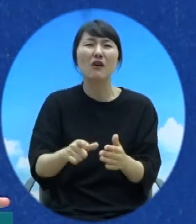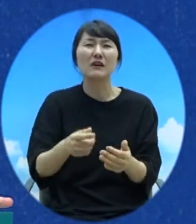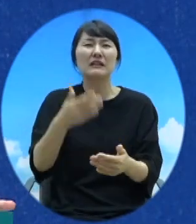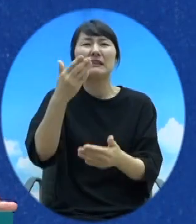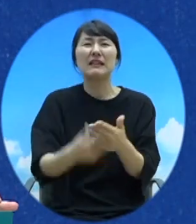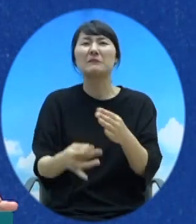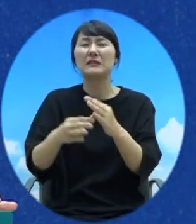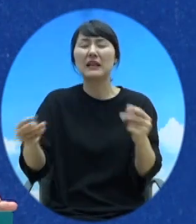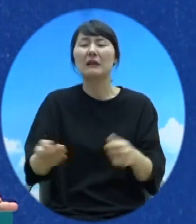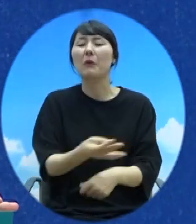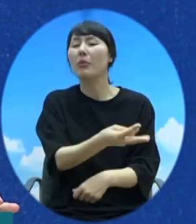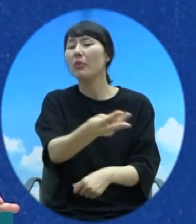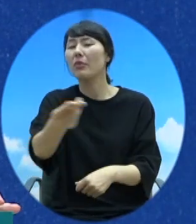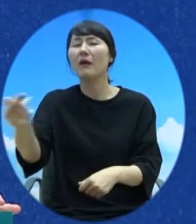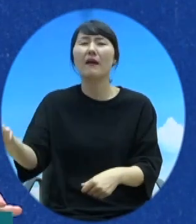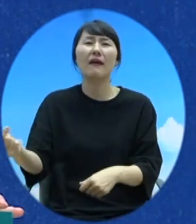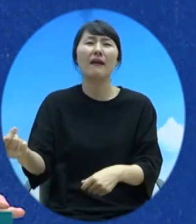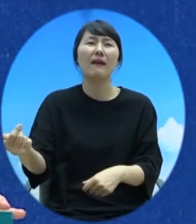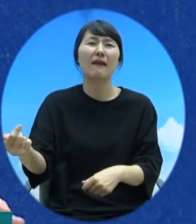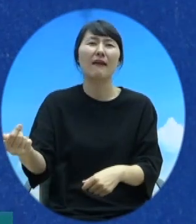흩어지는